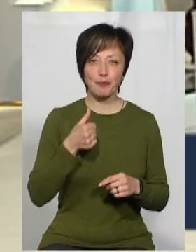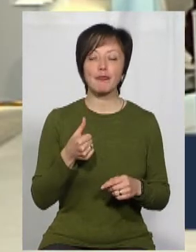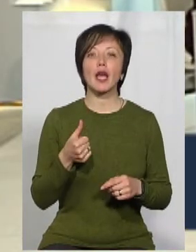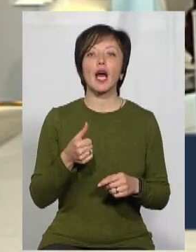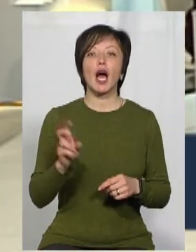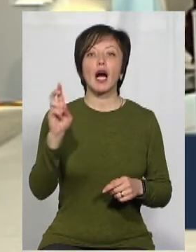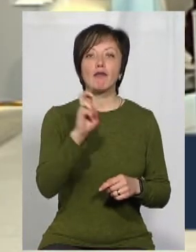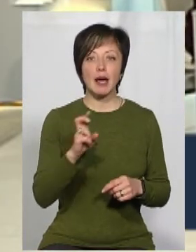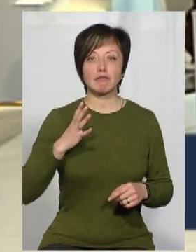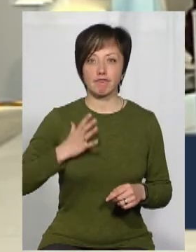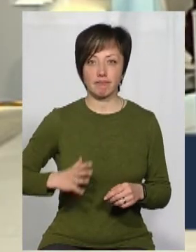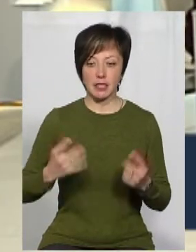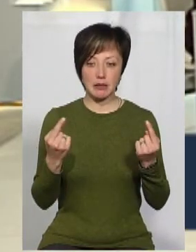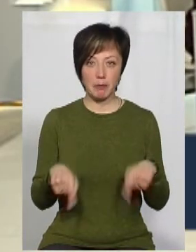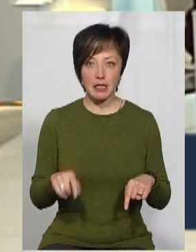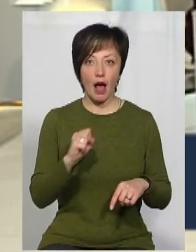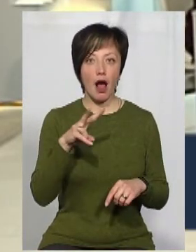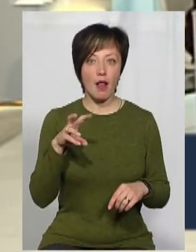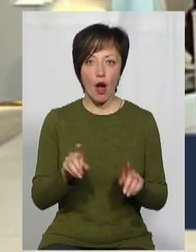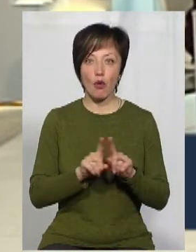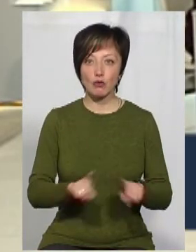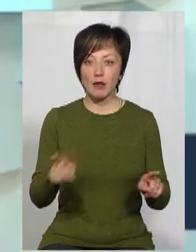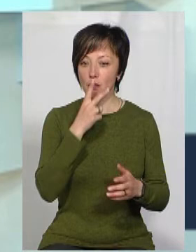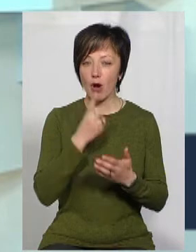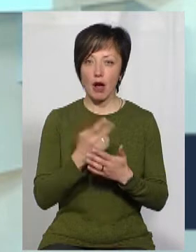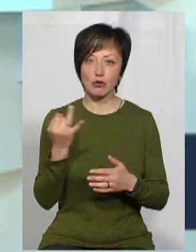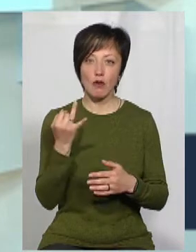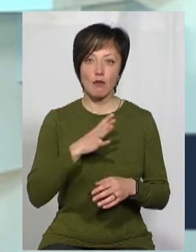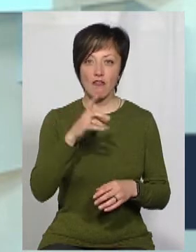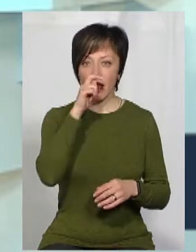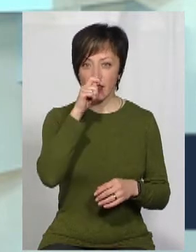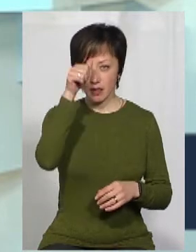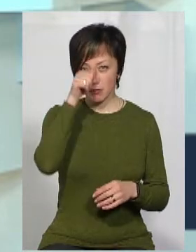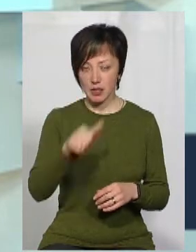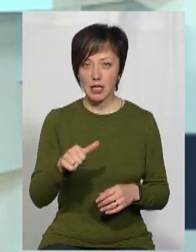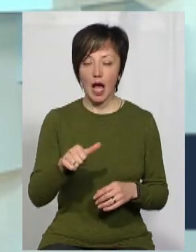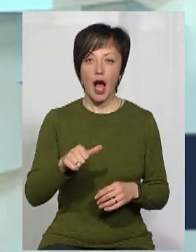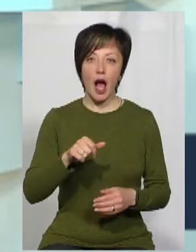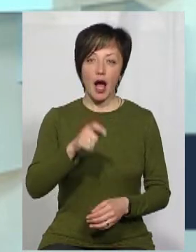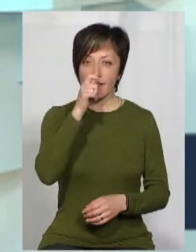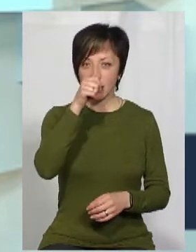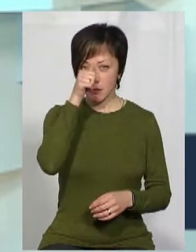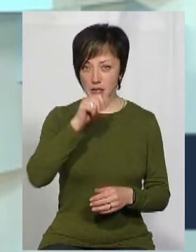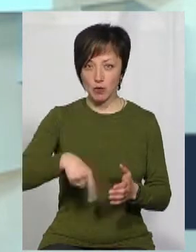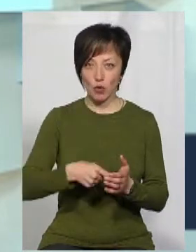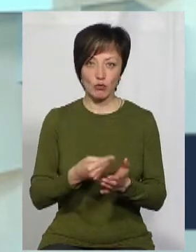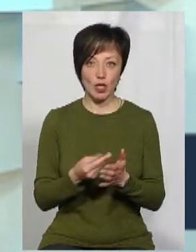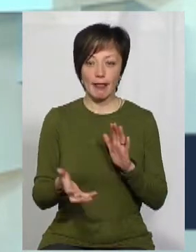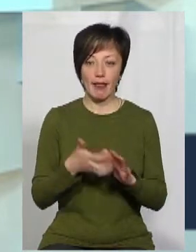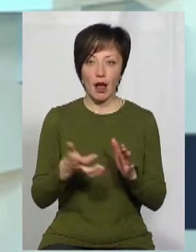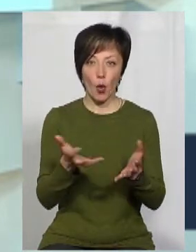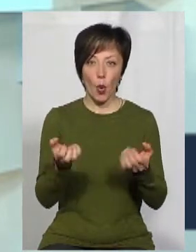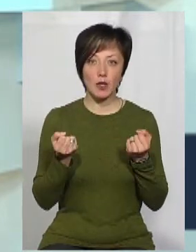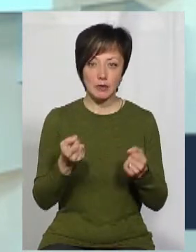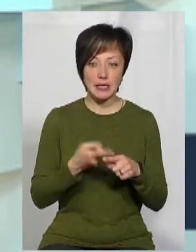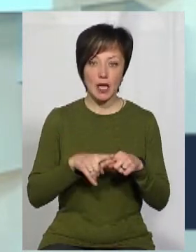ми ще в березні терпіли збитки, але особливо показовим був квітень. і за квітень до міського бюджету ми недоотримали,